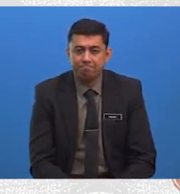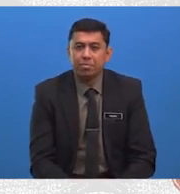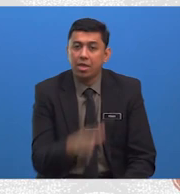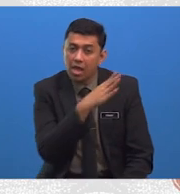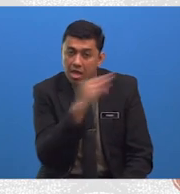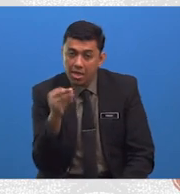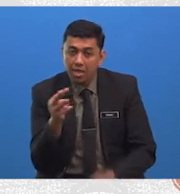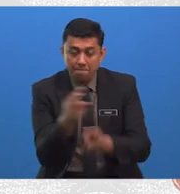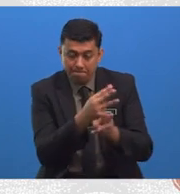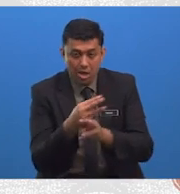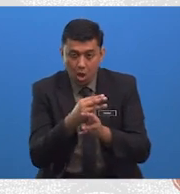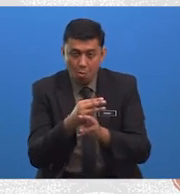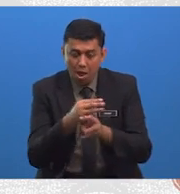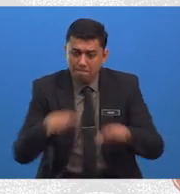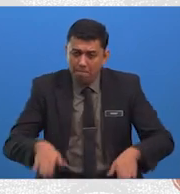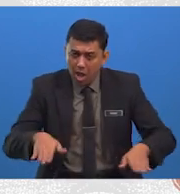dan mengawal banjir.